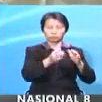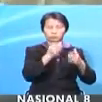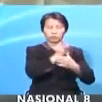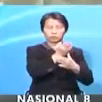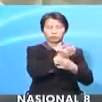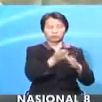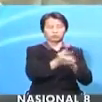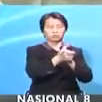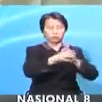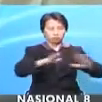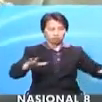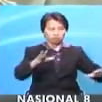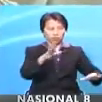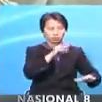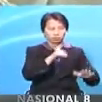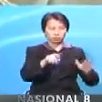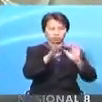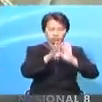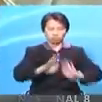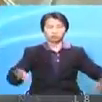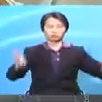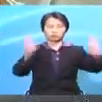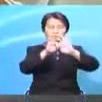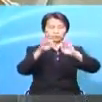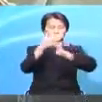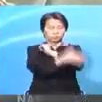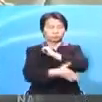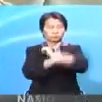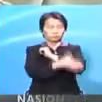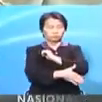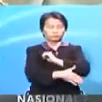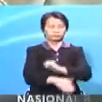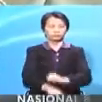awam dan juga kepentingan negara